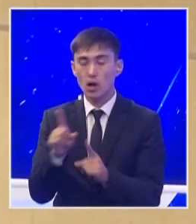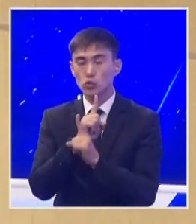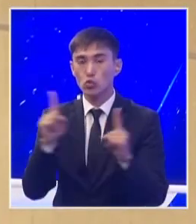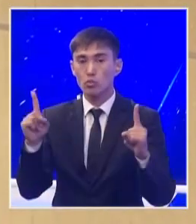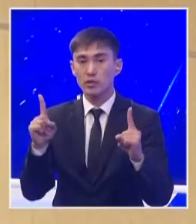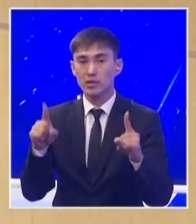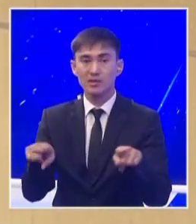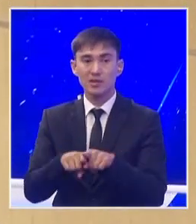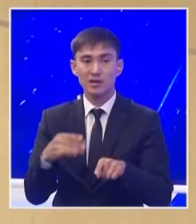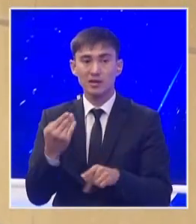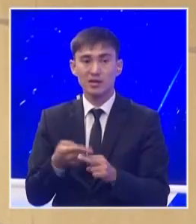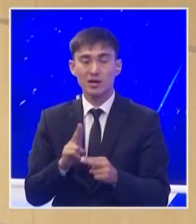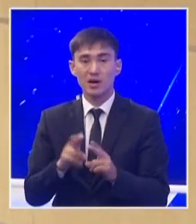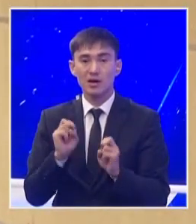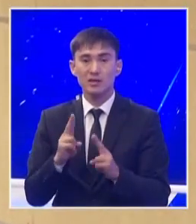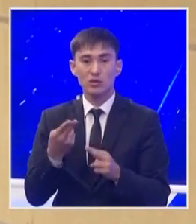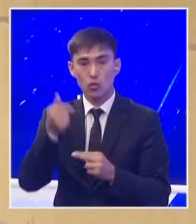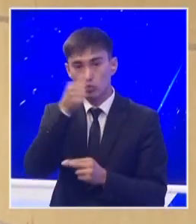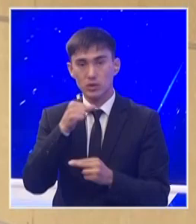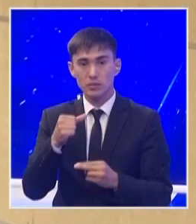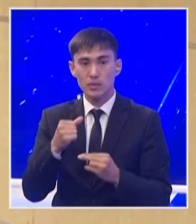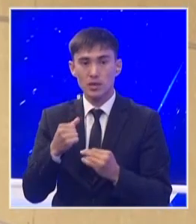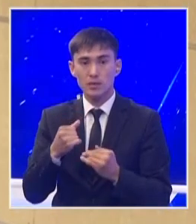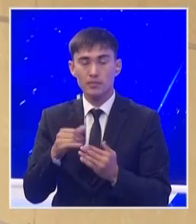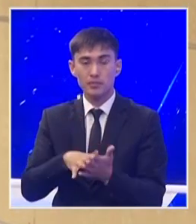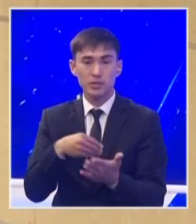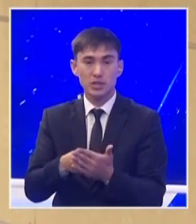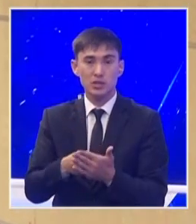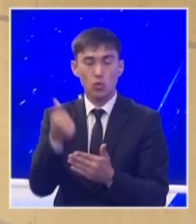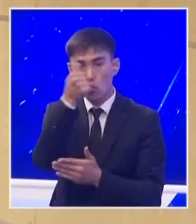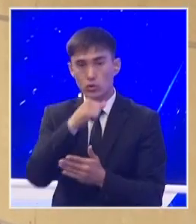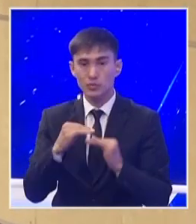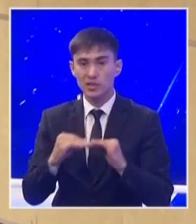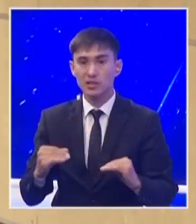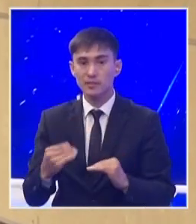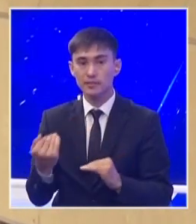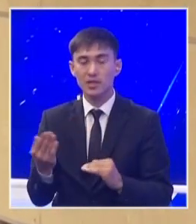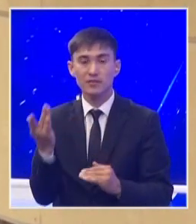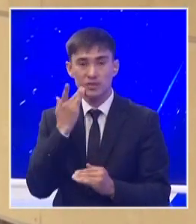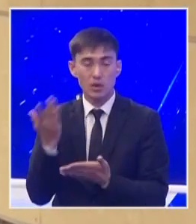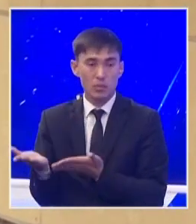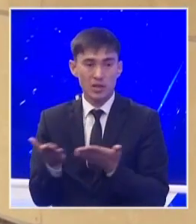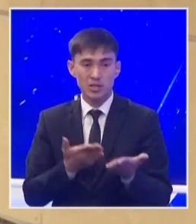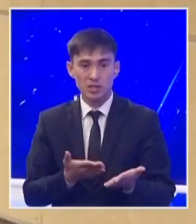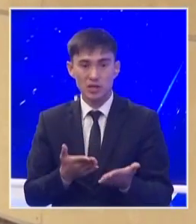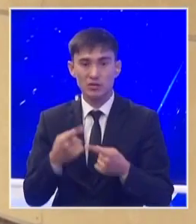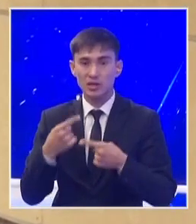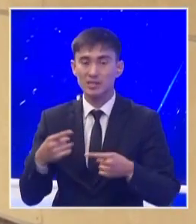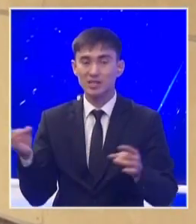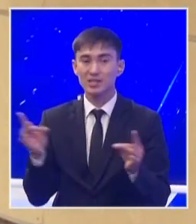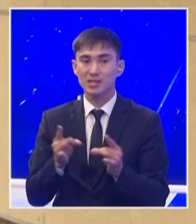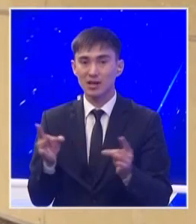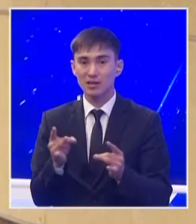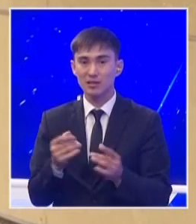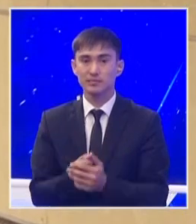особенно, так как этот год был признан годом детей. И нас всегда приглашают в разные